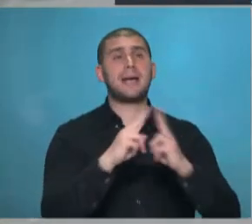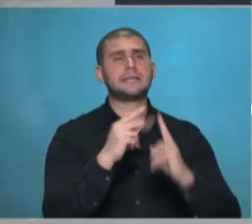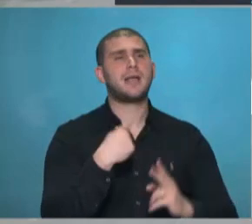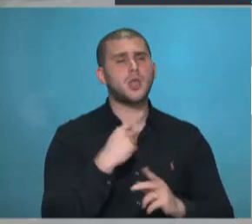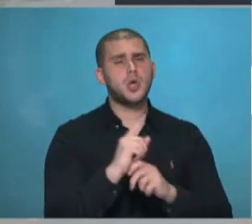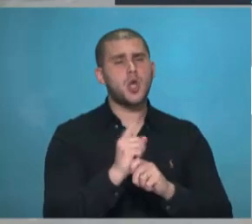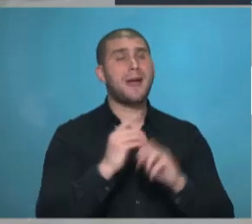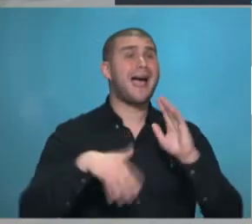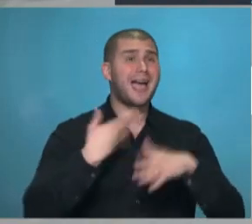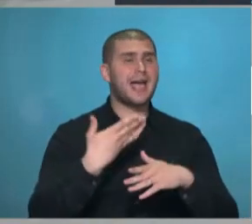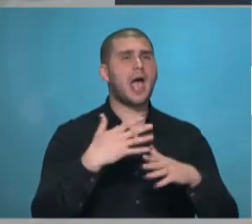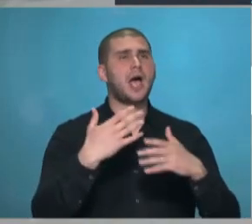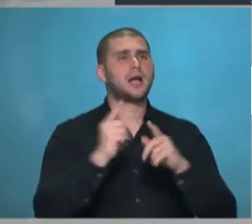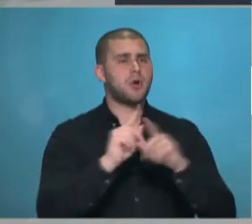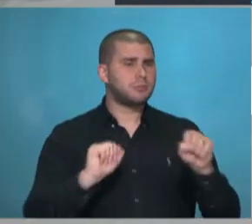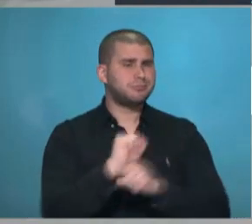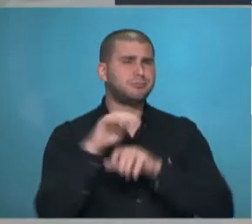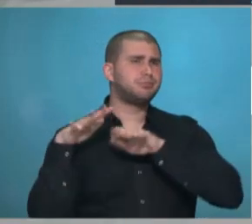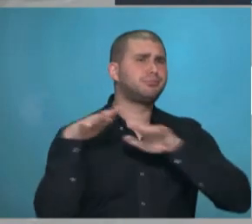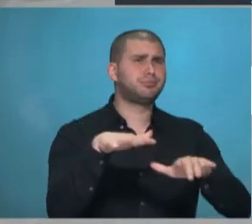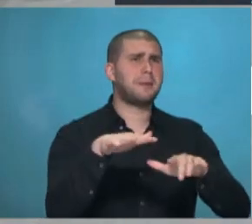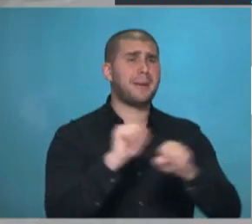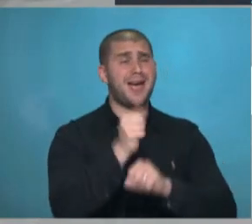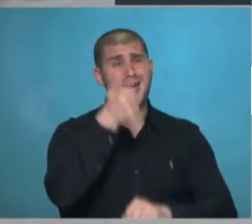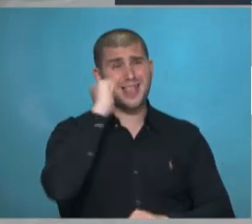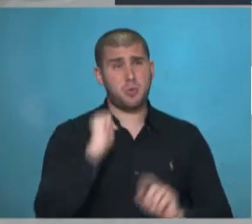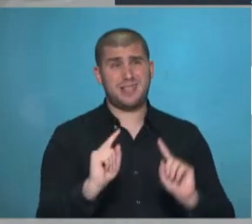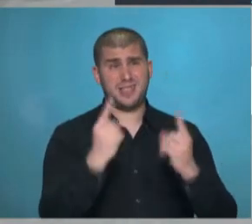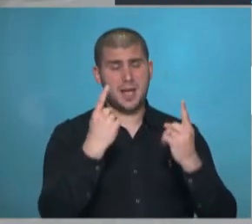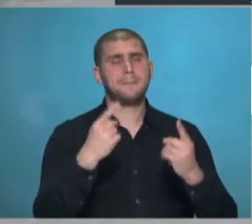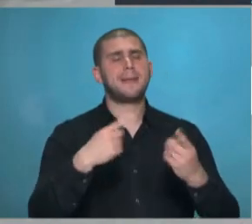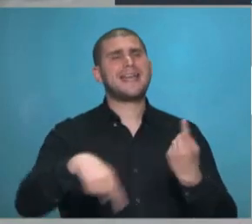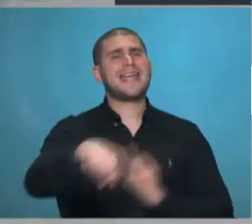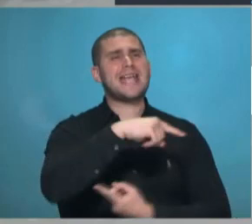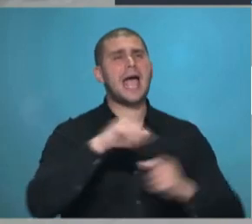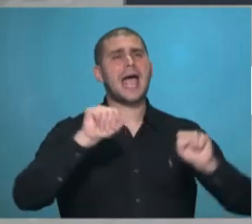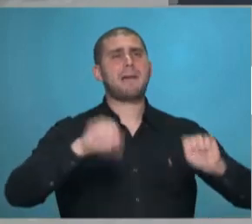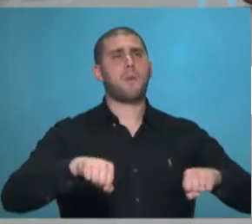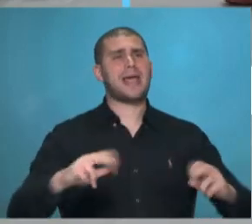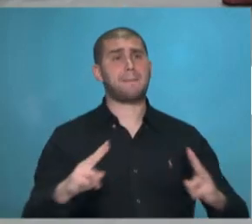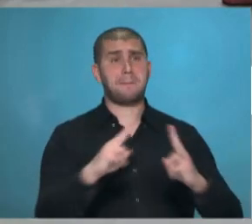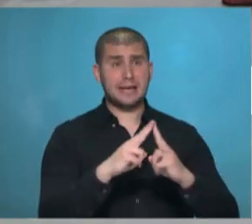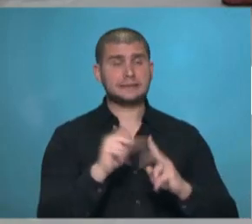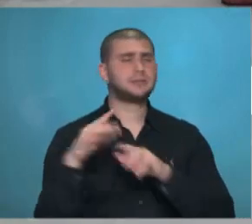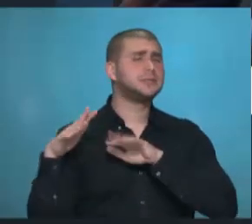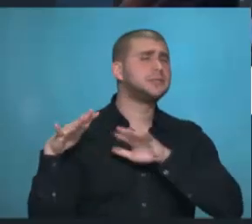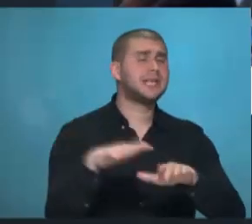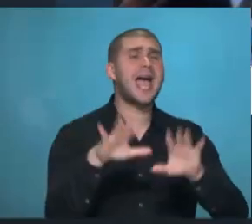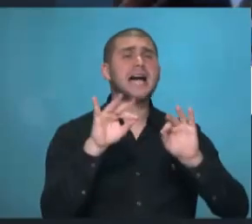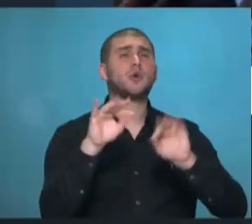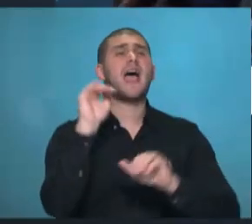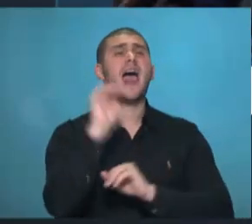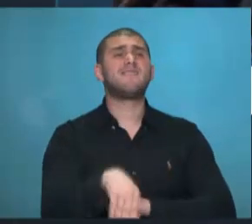יממה אחרי עצרת המחאה הענקית שהתקיימה רק אתמול כאן בכיכר הרפובליקה בפריז. אליה הגיעו עשרות